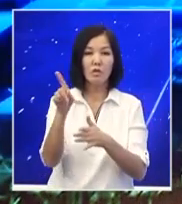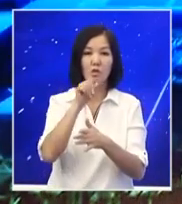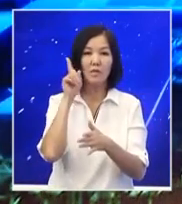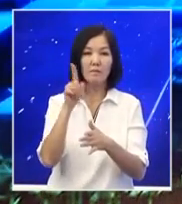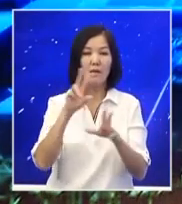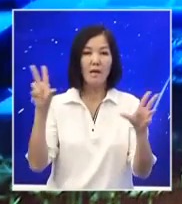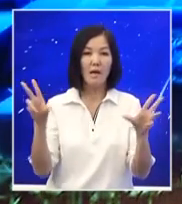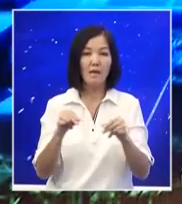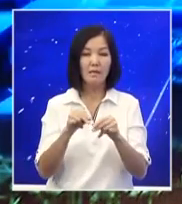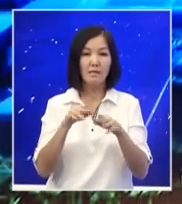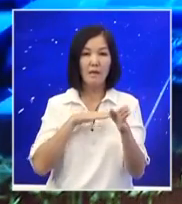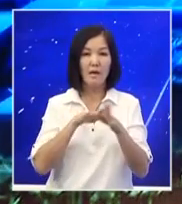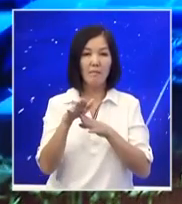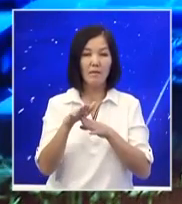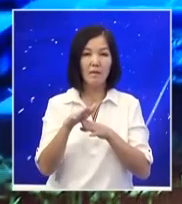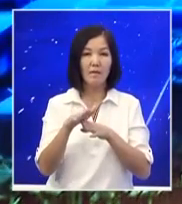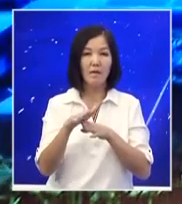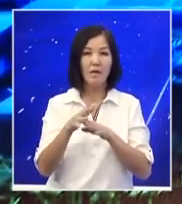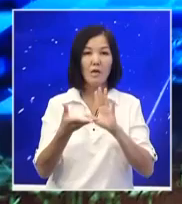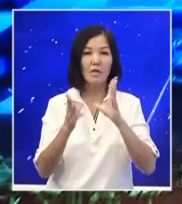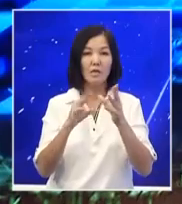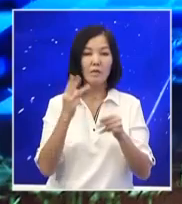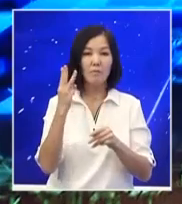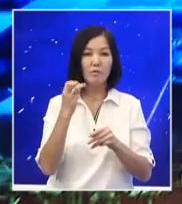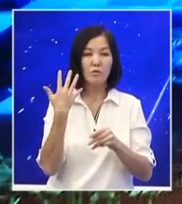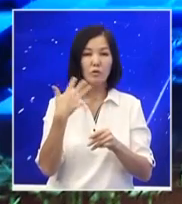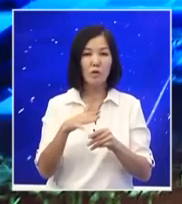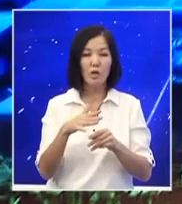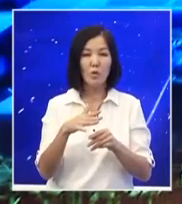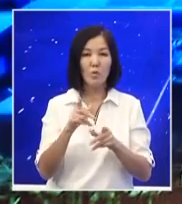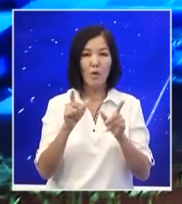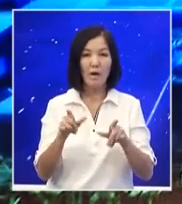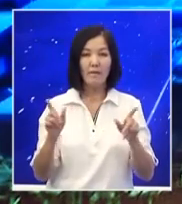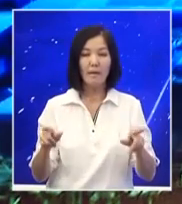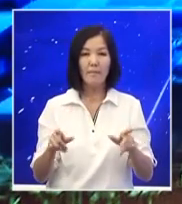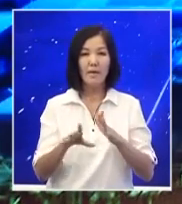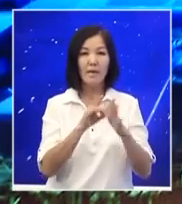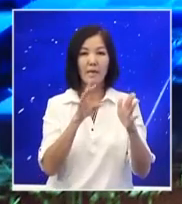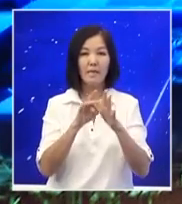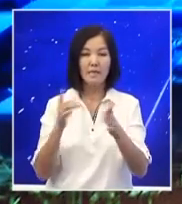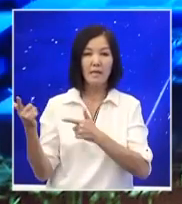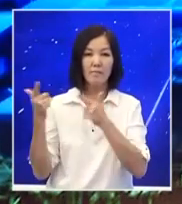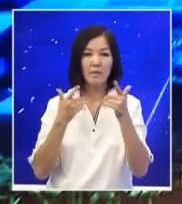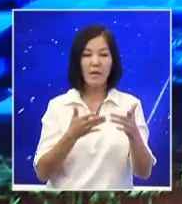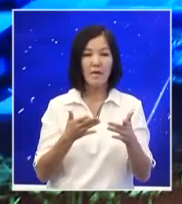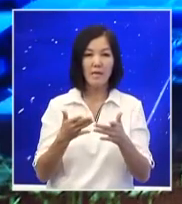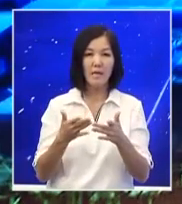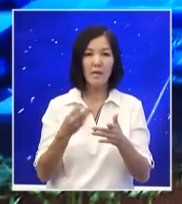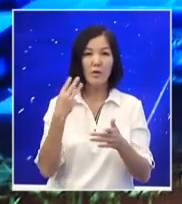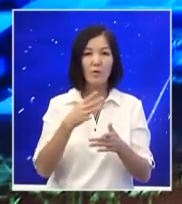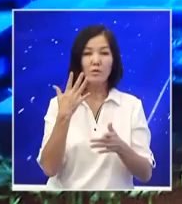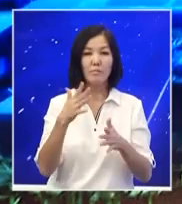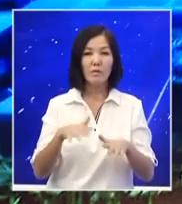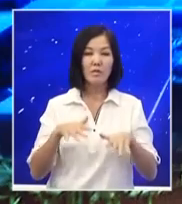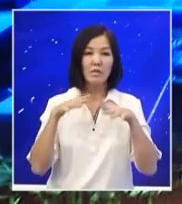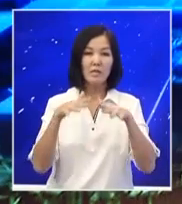ант қабылдады. Ұзын саны 350. Республикамыздың әр өңірінен іріктеліп шақырылған. Олар 35-ші десанттық шабуылдау